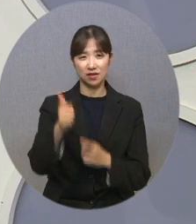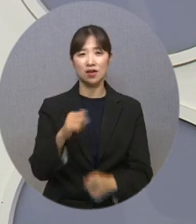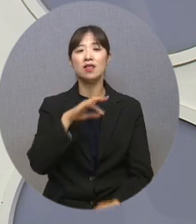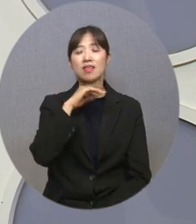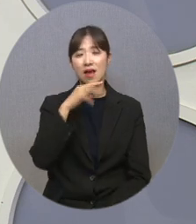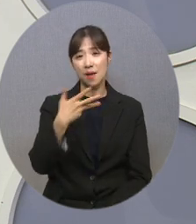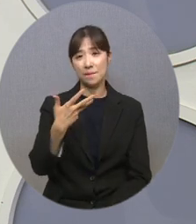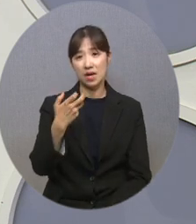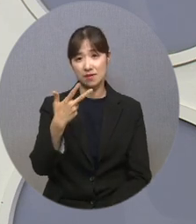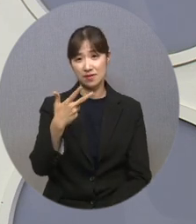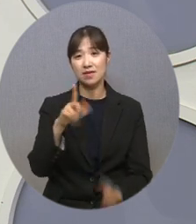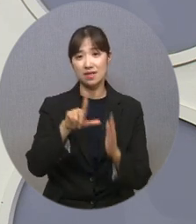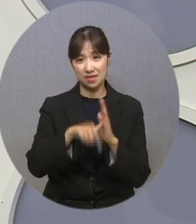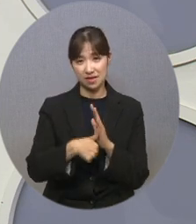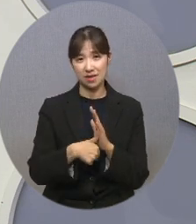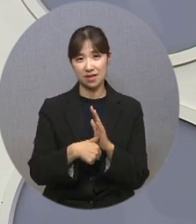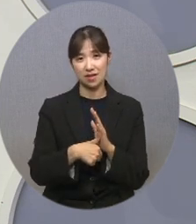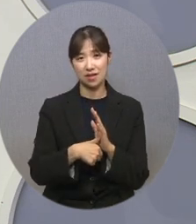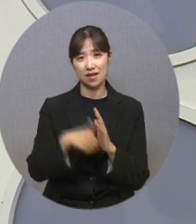87세 때